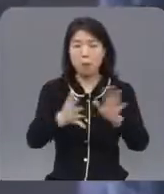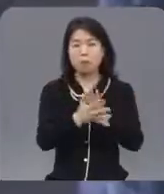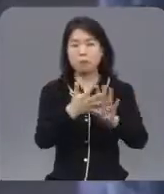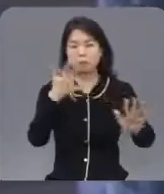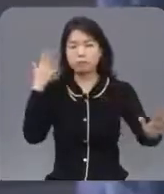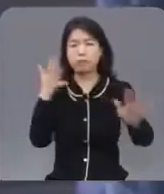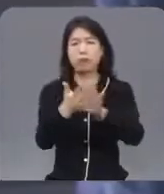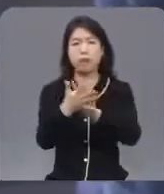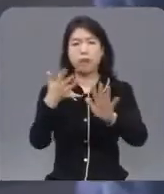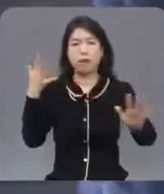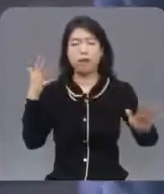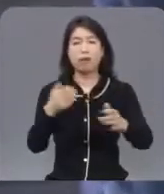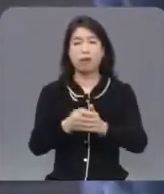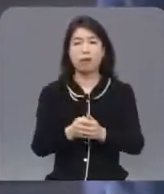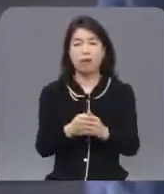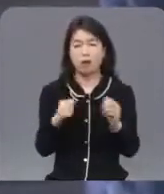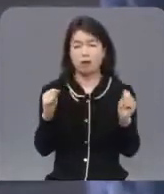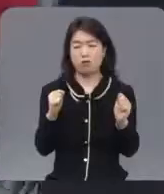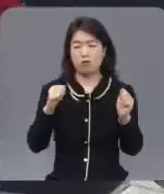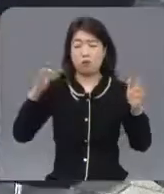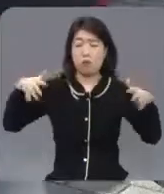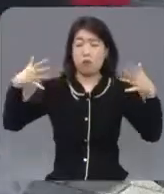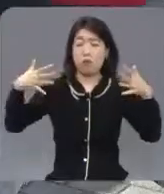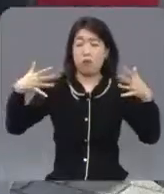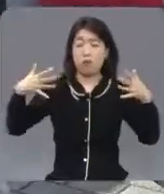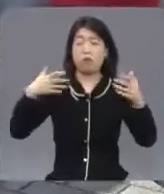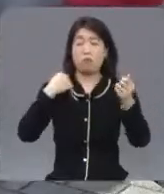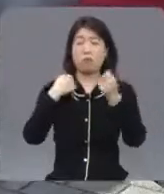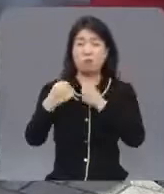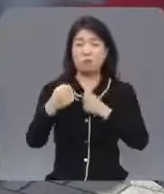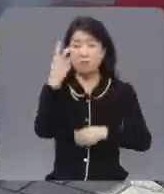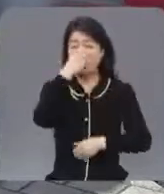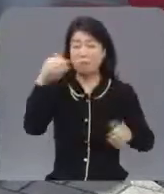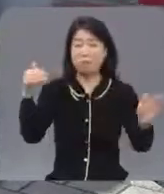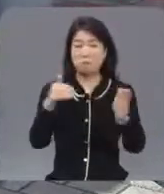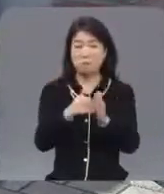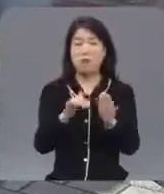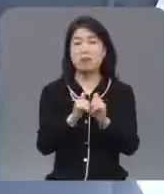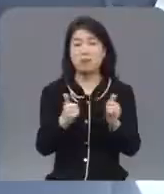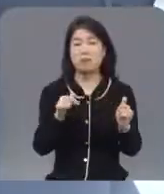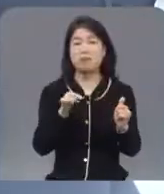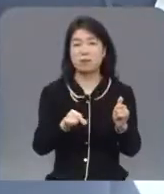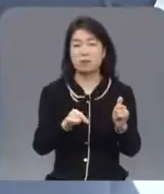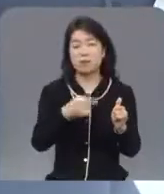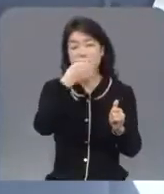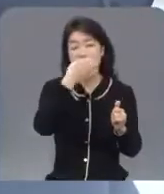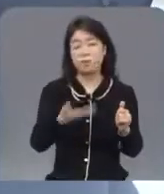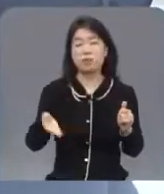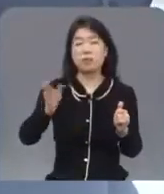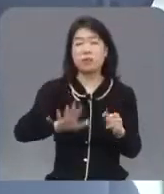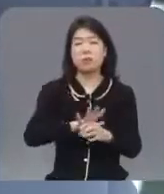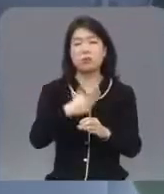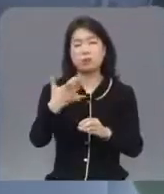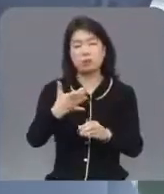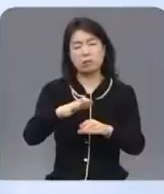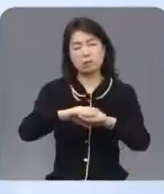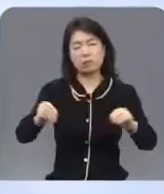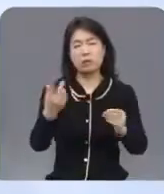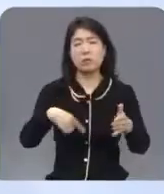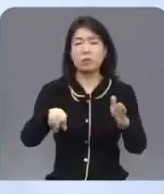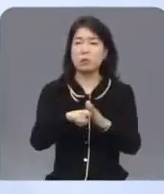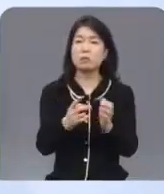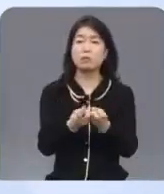늘어서 입니다 차디찬 겨울 바람을 맞으며 검사를 마친 시민 힘겹지만 크로나 1구를 이겨내기 위해